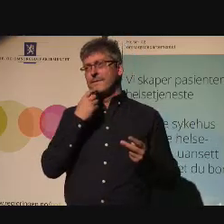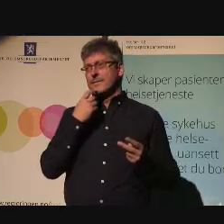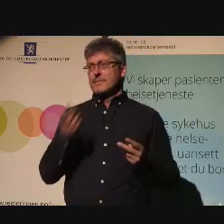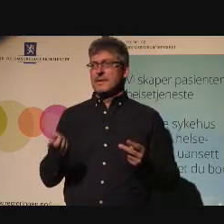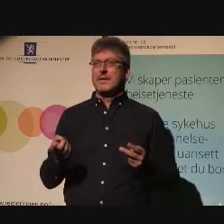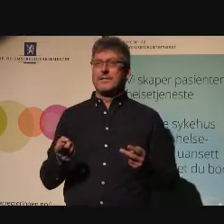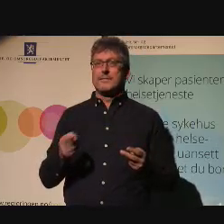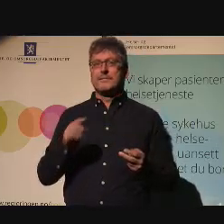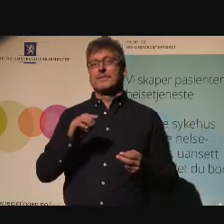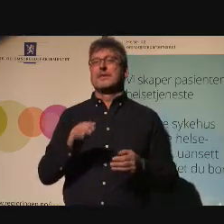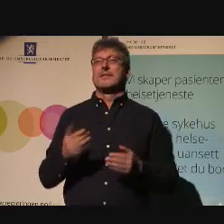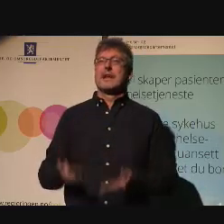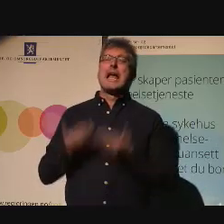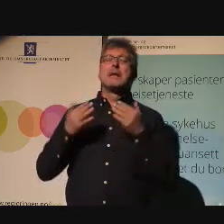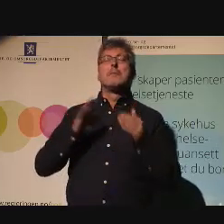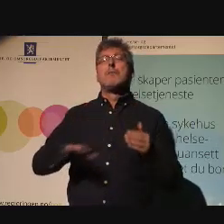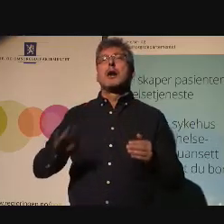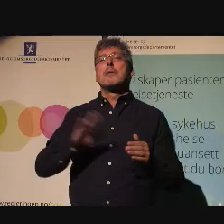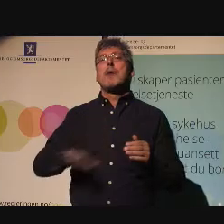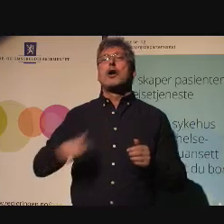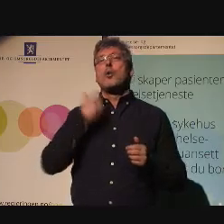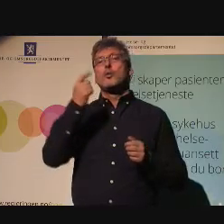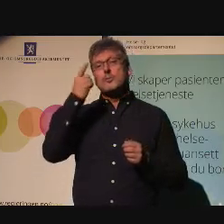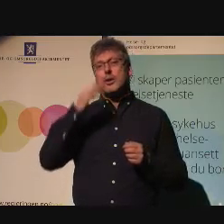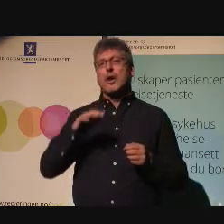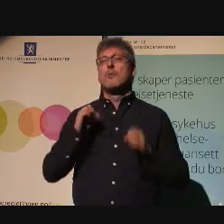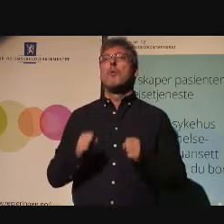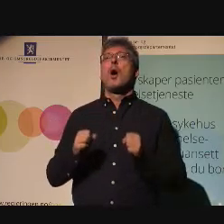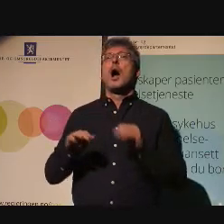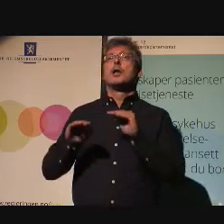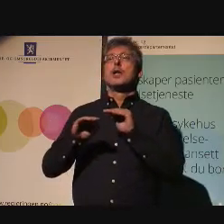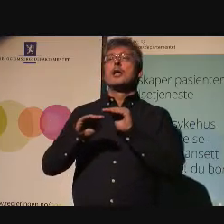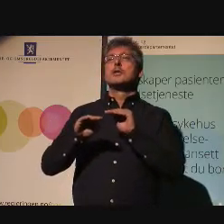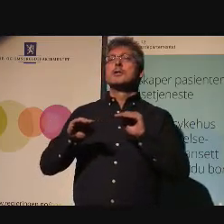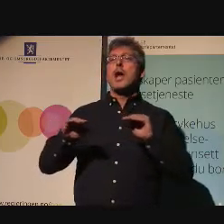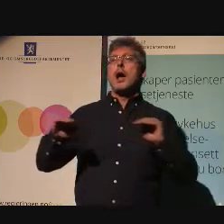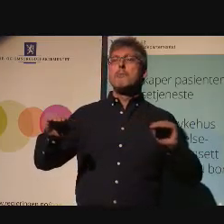barn i barne- og ungdomspsykiatrien, så må de ha en stabil omsorgssituasjon.